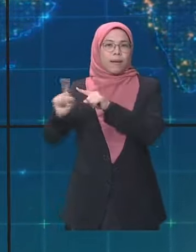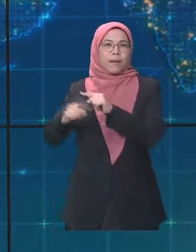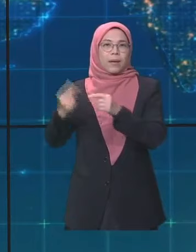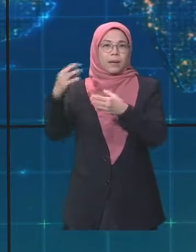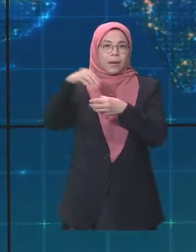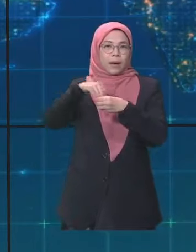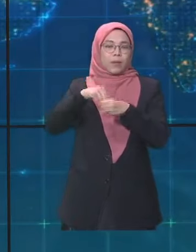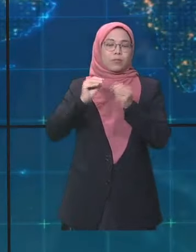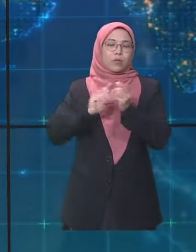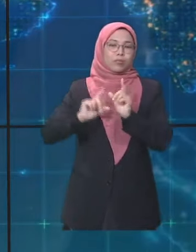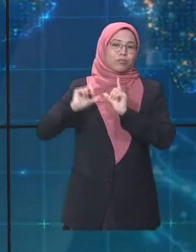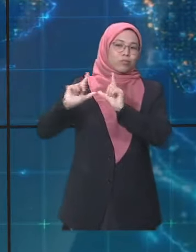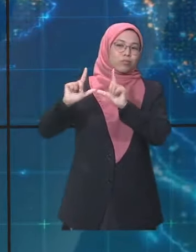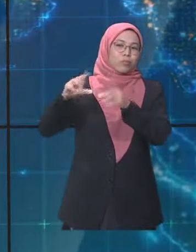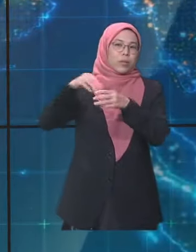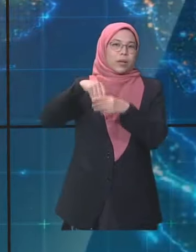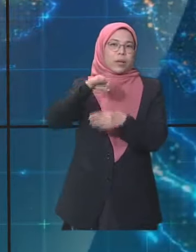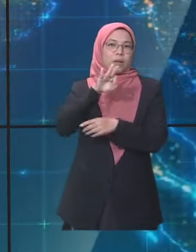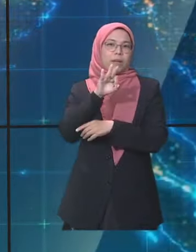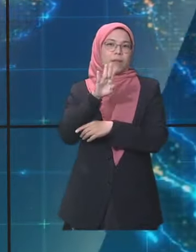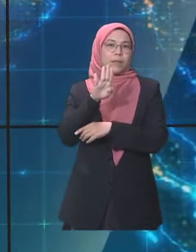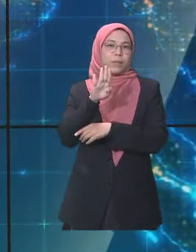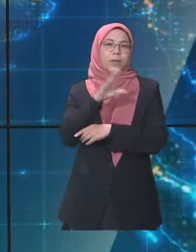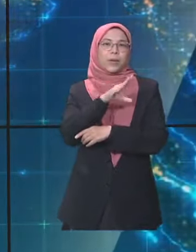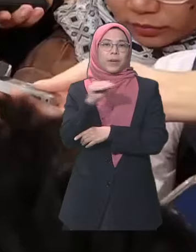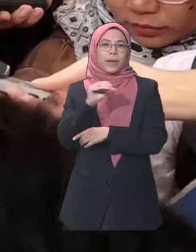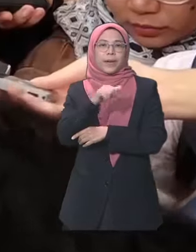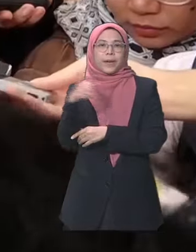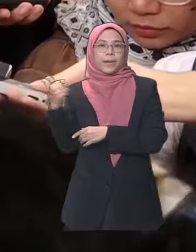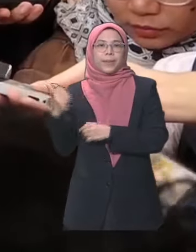berkaitan dimuat naik dalam media sosial.